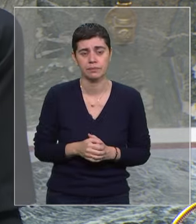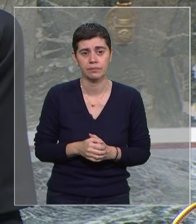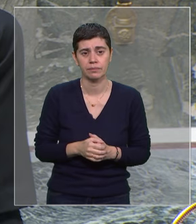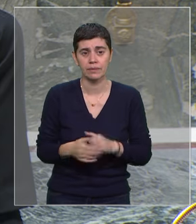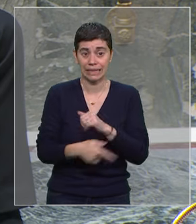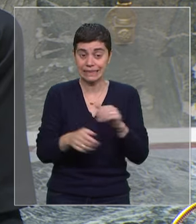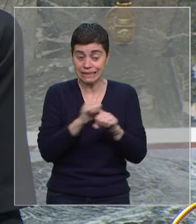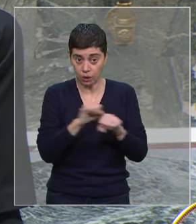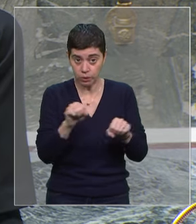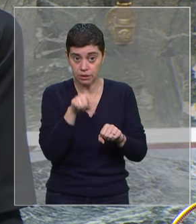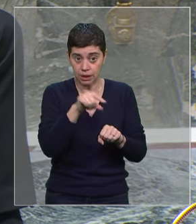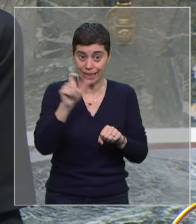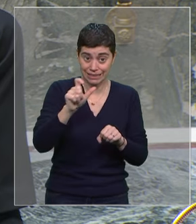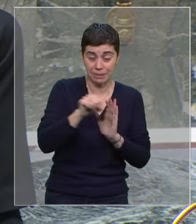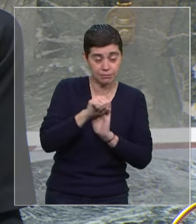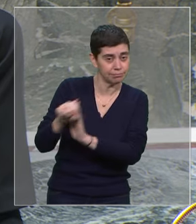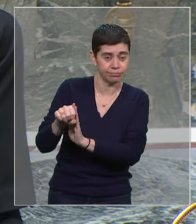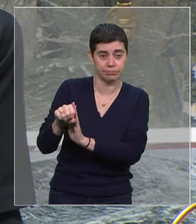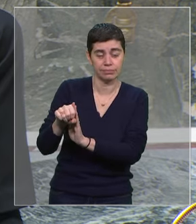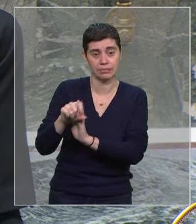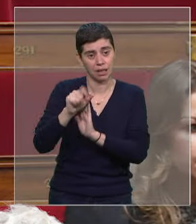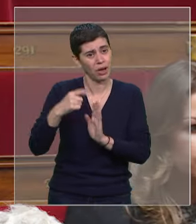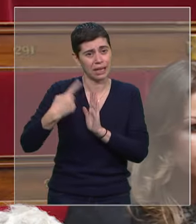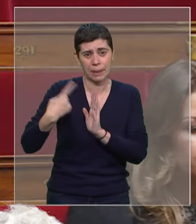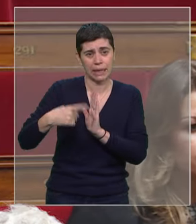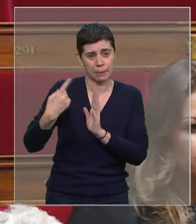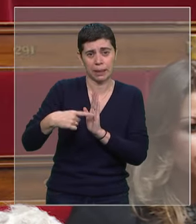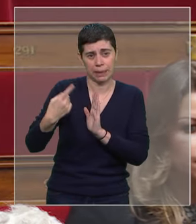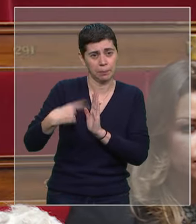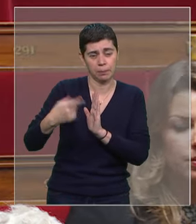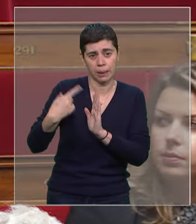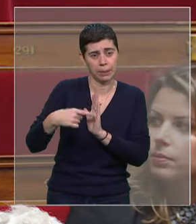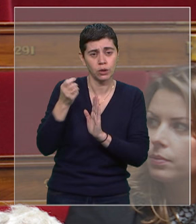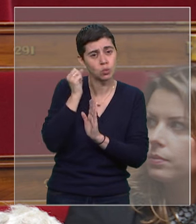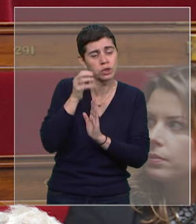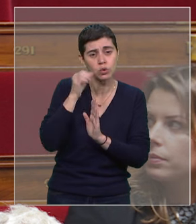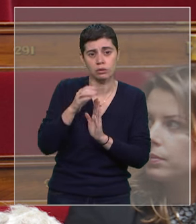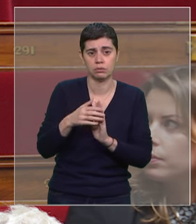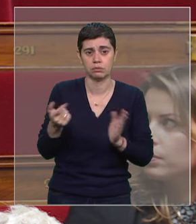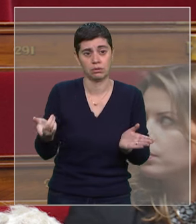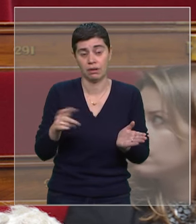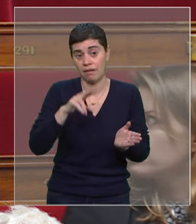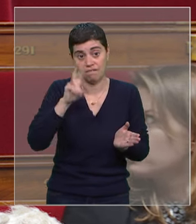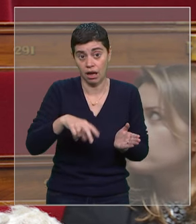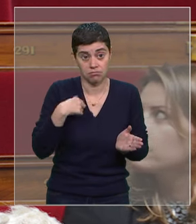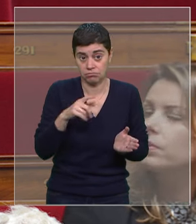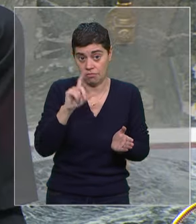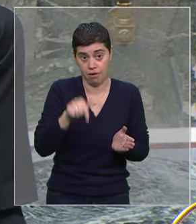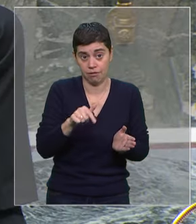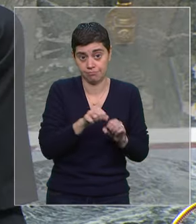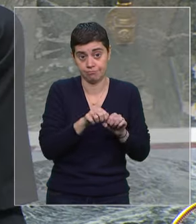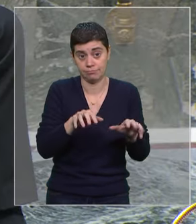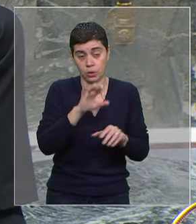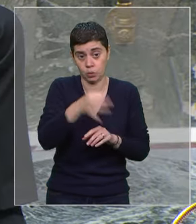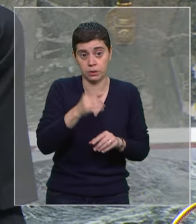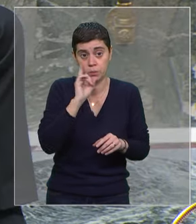terroriste islamiste, je l'ai répété quasiment tous les jours depuis que je suis ministre de l'Intérieur, sera là pendant longtemps parce que nous devons lutter contre une